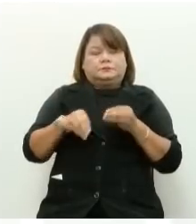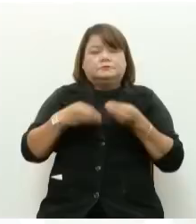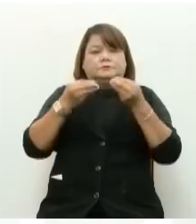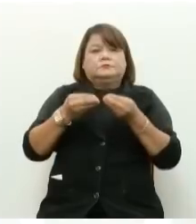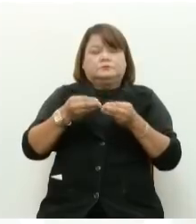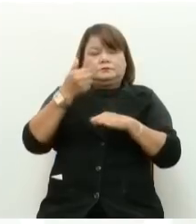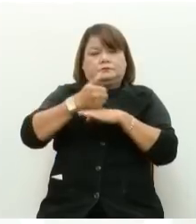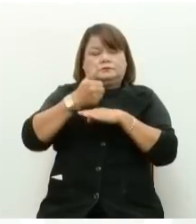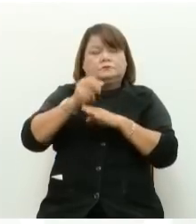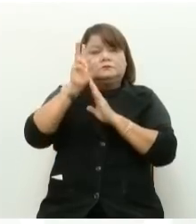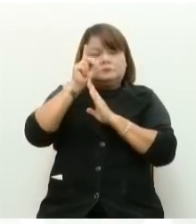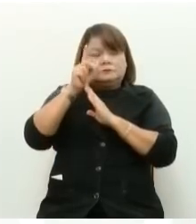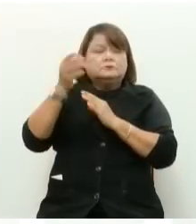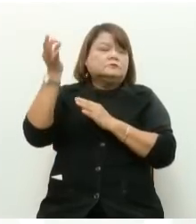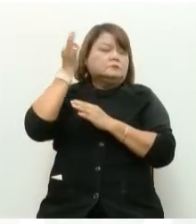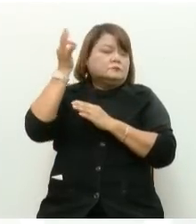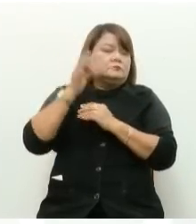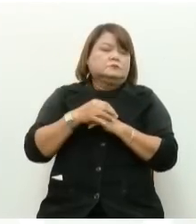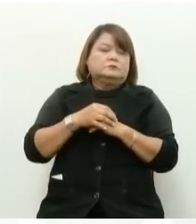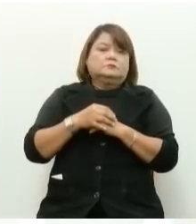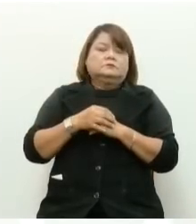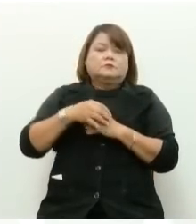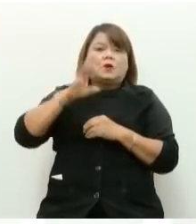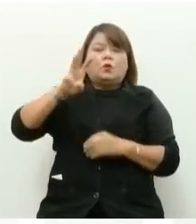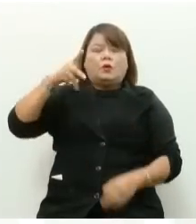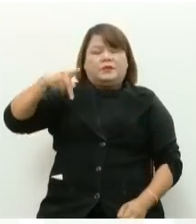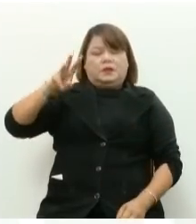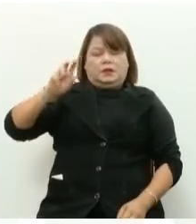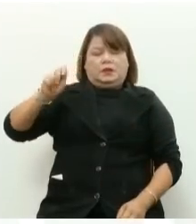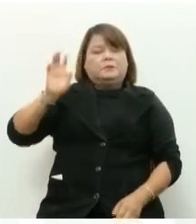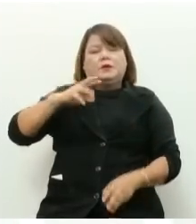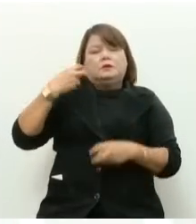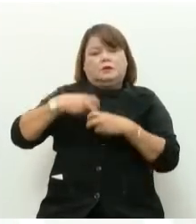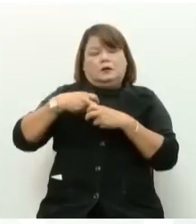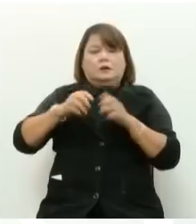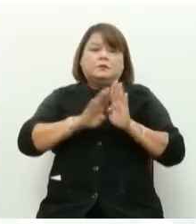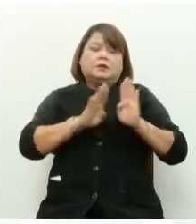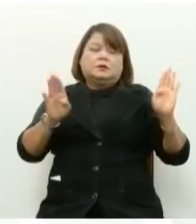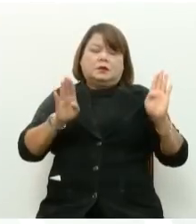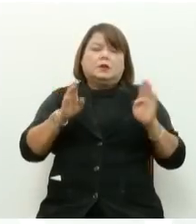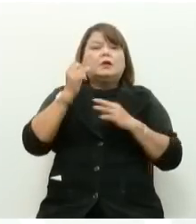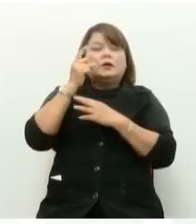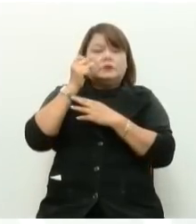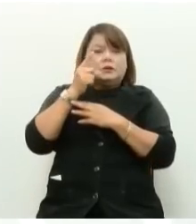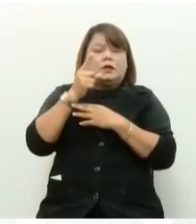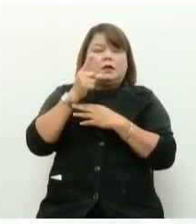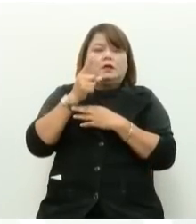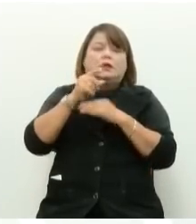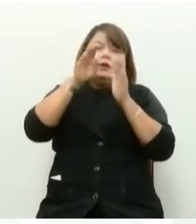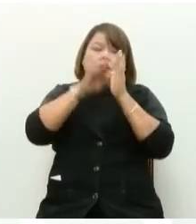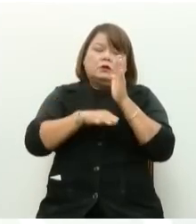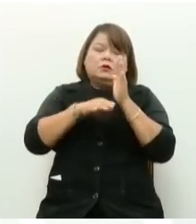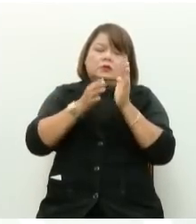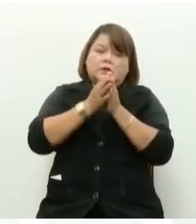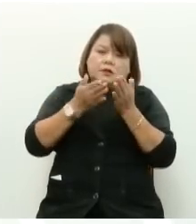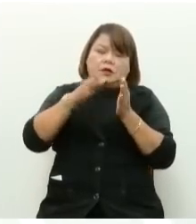ให้ท่านพอเกตและท่านผู้รับฟังเนี่ยว่าวพีเอเนี่ยไม่ยากนะครับแล้วก็ขอให้เปิดใจขอเข้าใจลดจริงๆลดเอกสาร